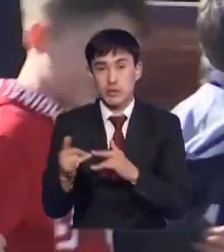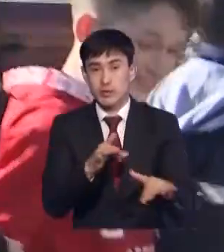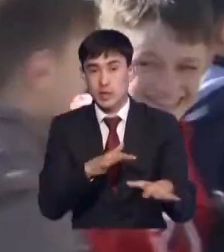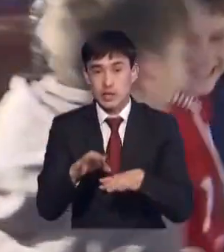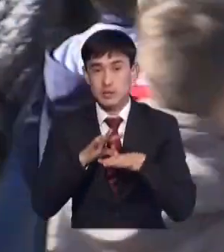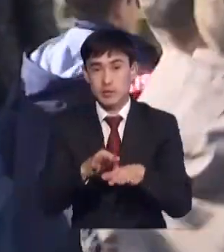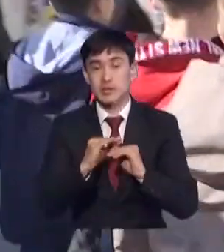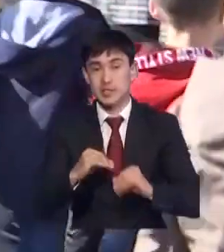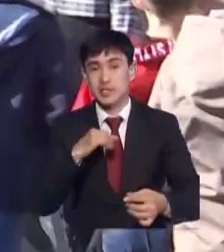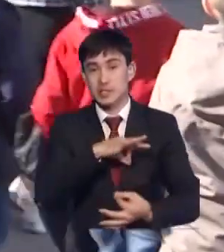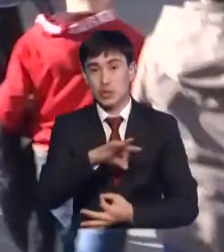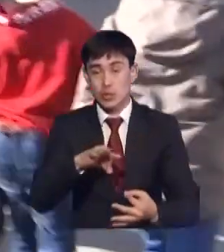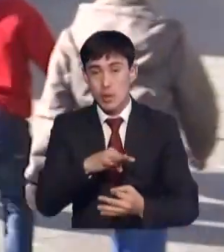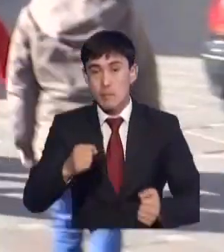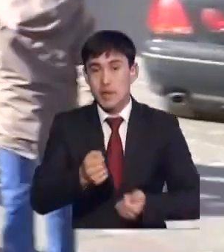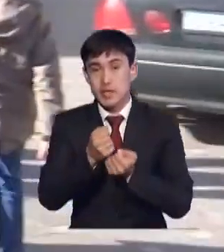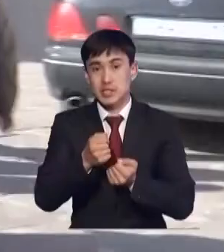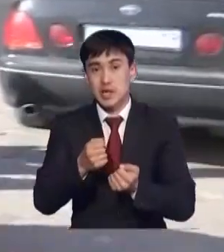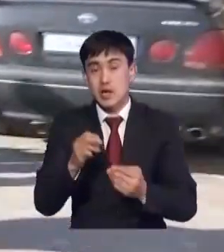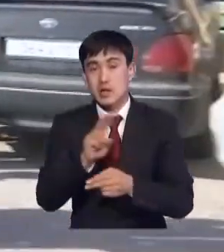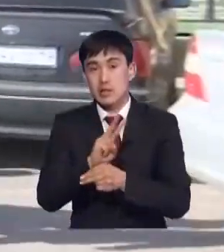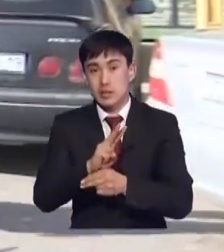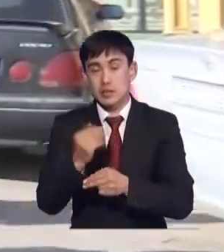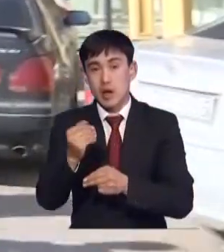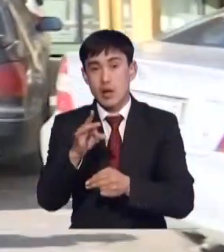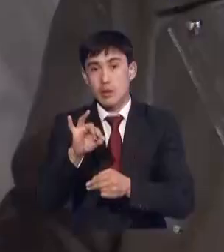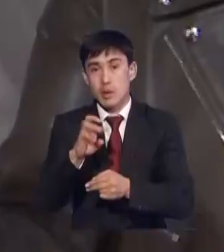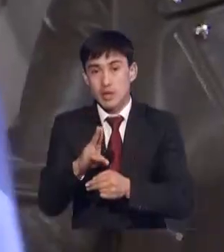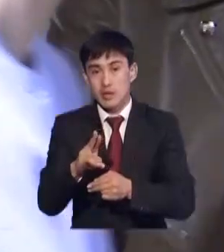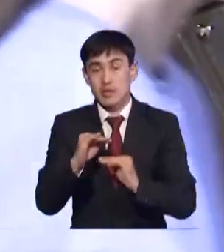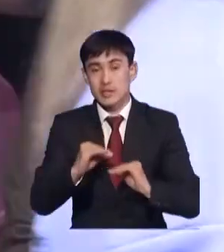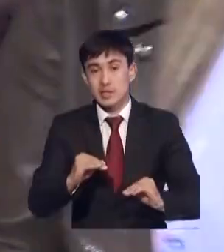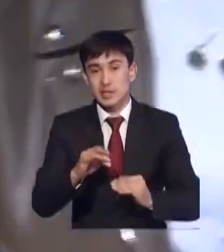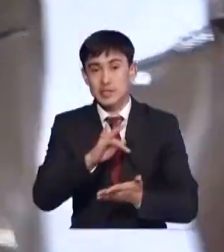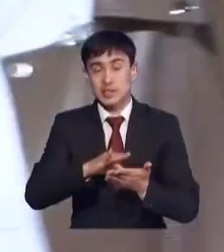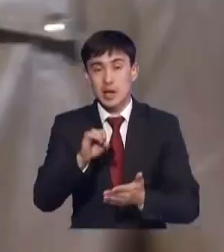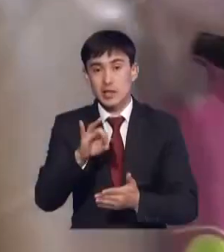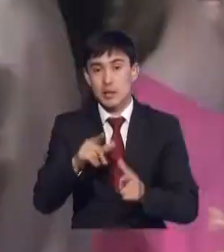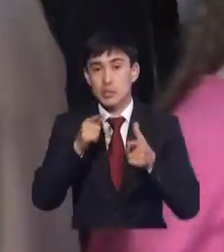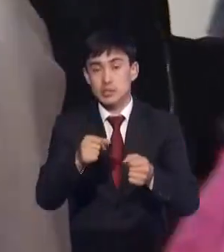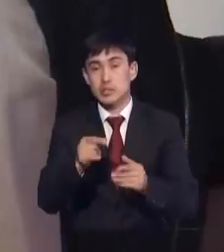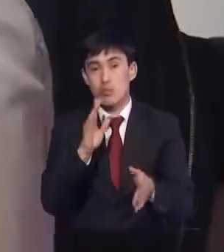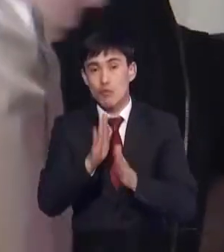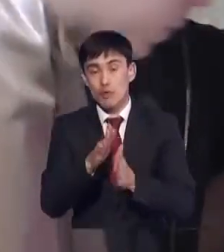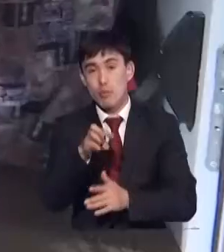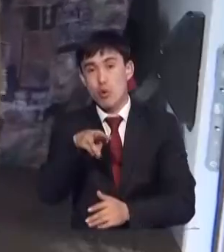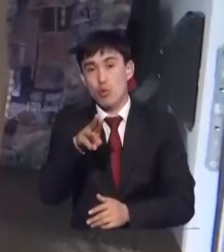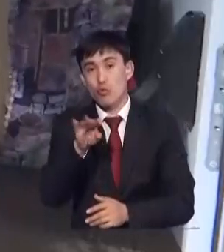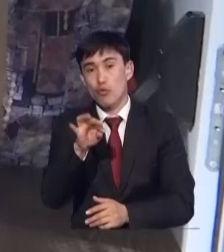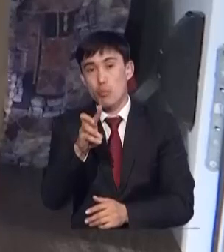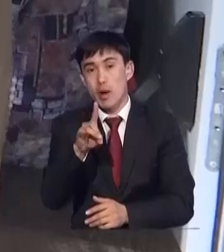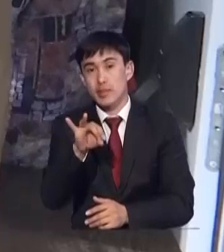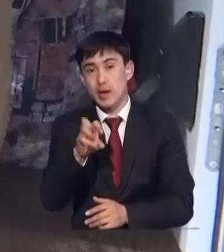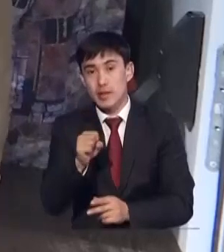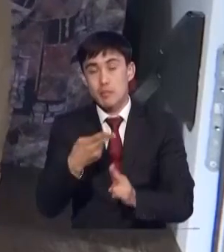воздерживались при поддержке сети кинотеатров акен воспитанники центра алайн посетили сеанс мультфильма Кунфу панда по словам